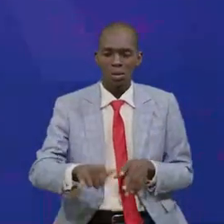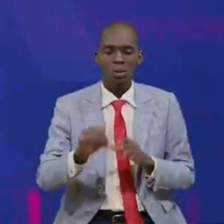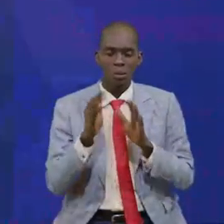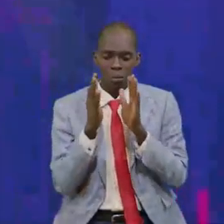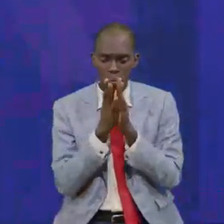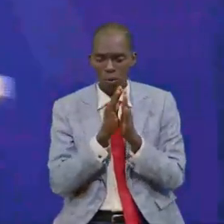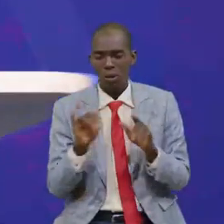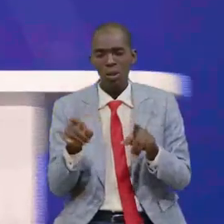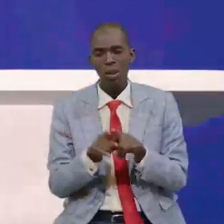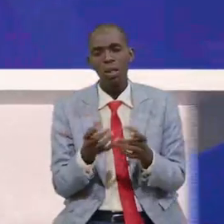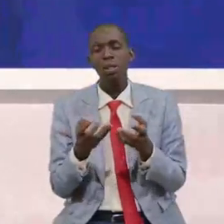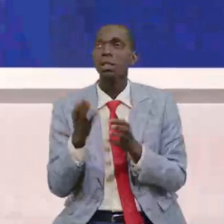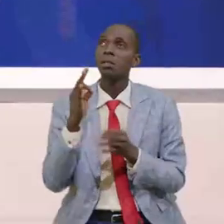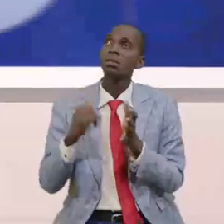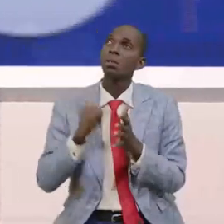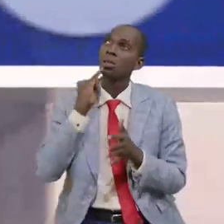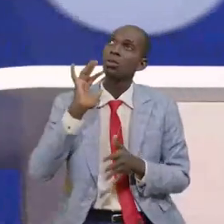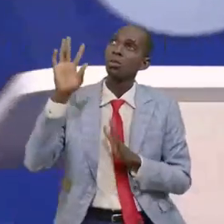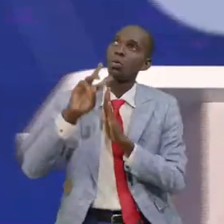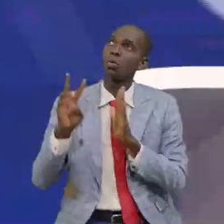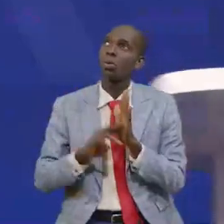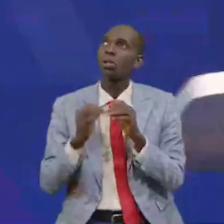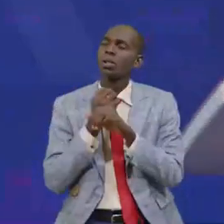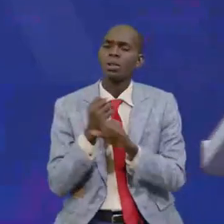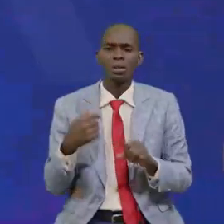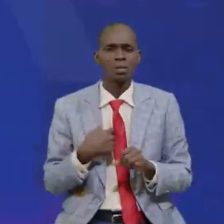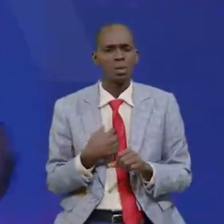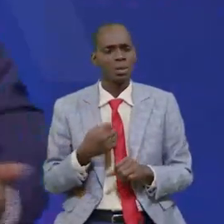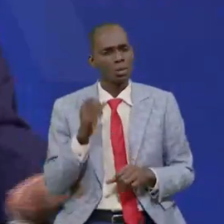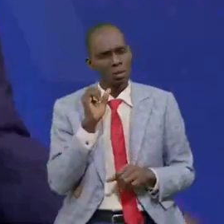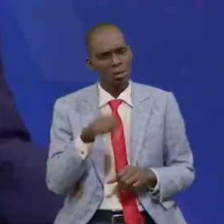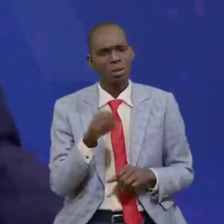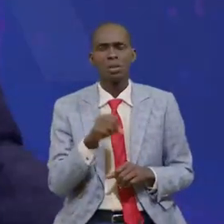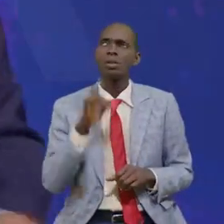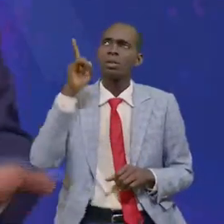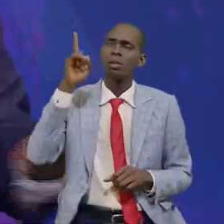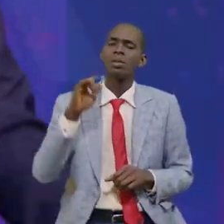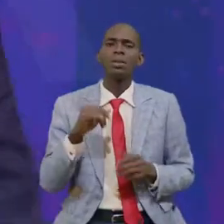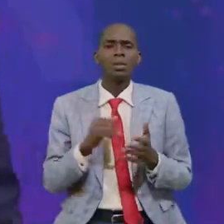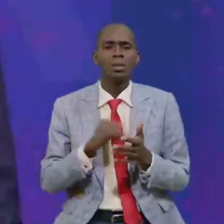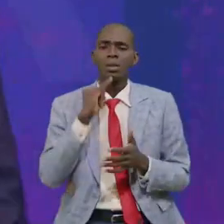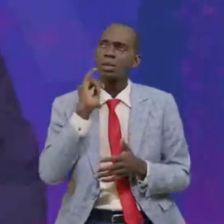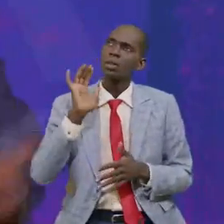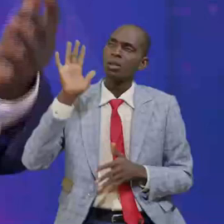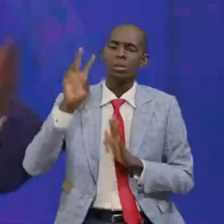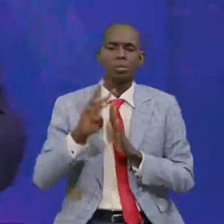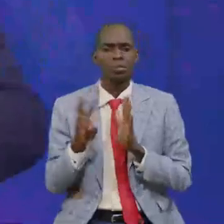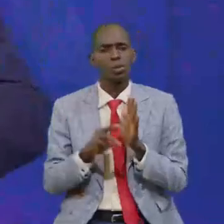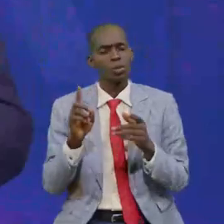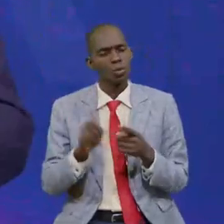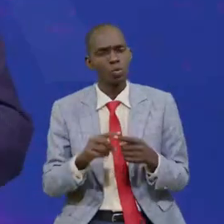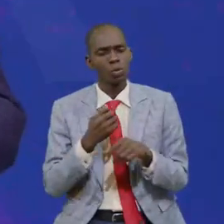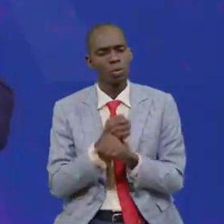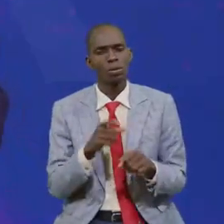oh si tu le veux, sauve-moi. Mais il est venu faire la volonté de Dieu. Si tu le veux, guéris-moi,